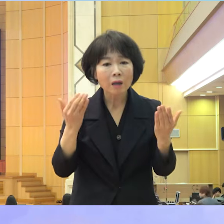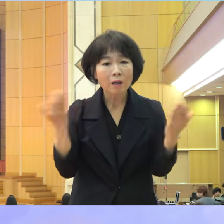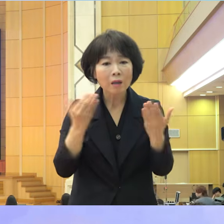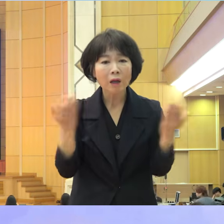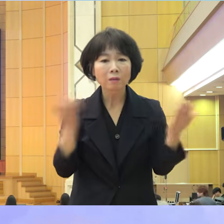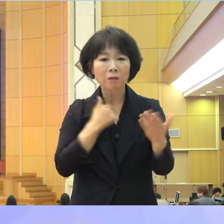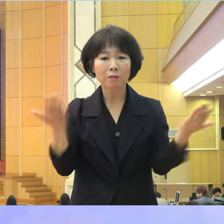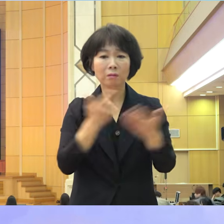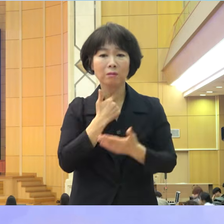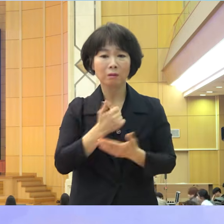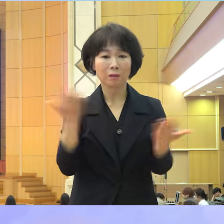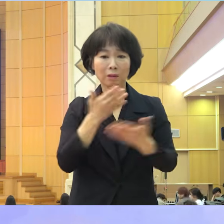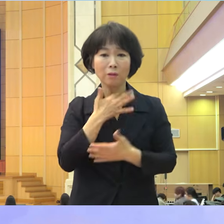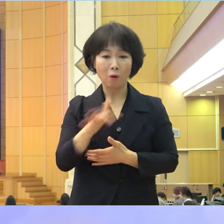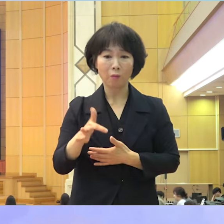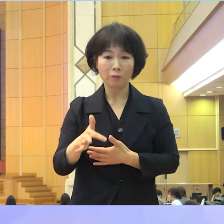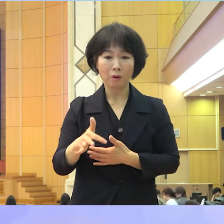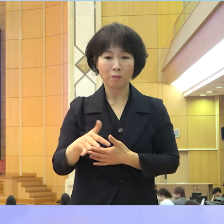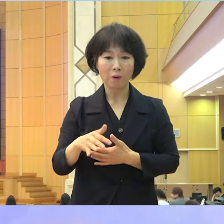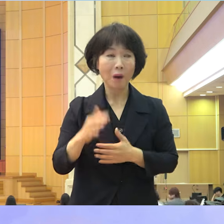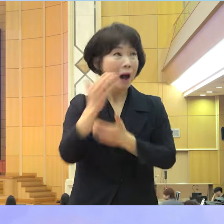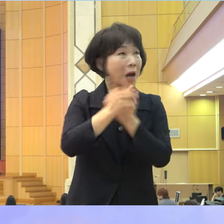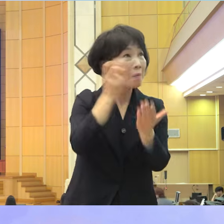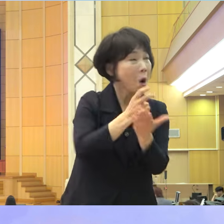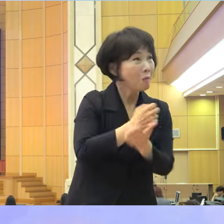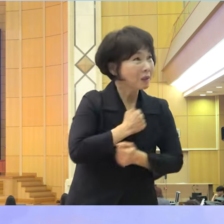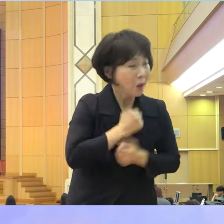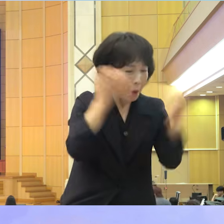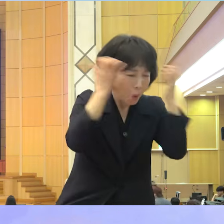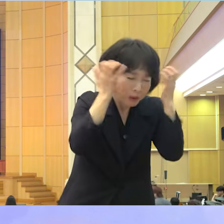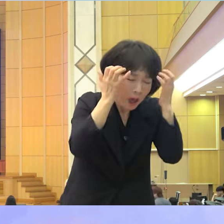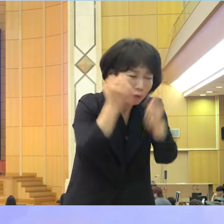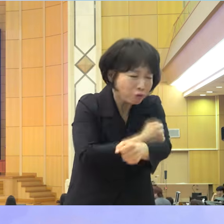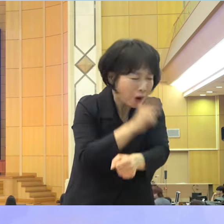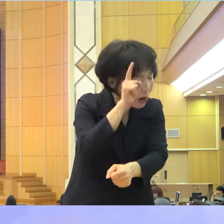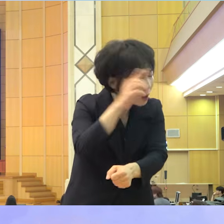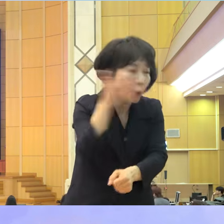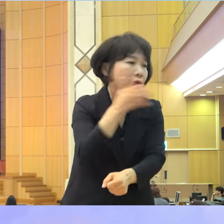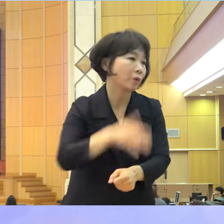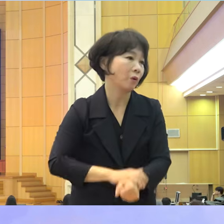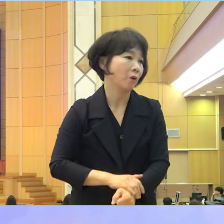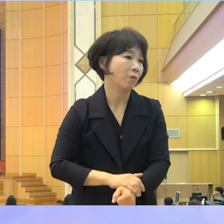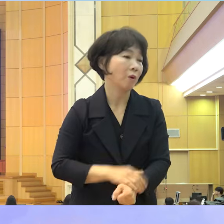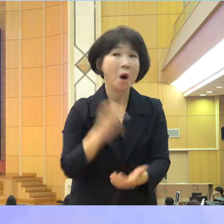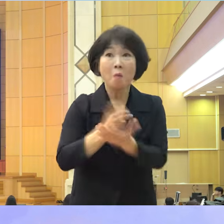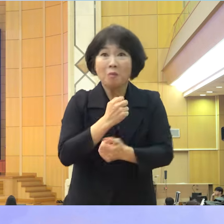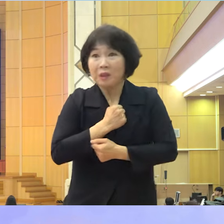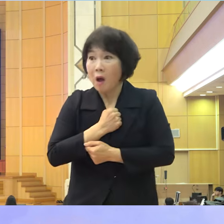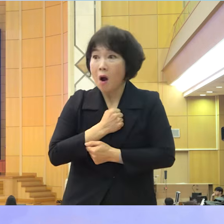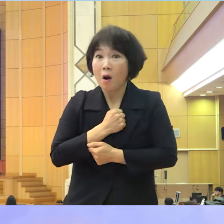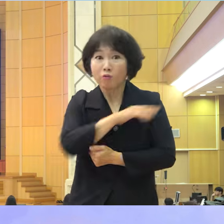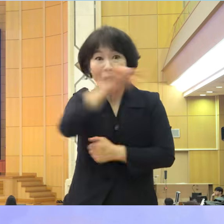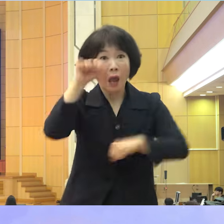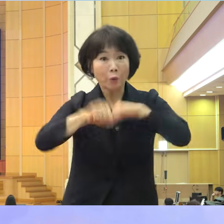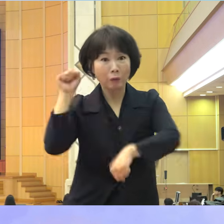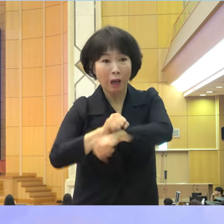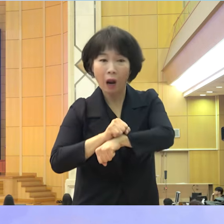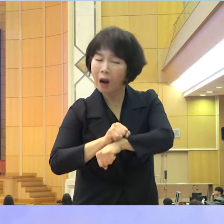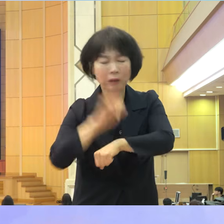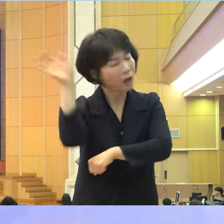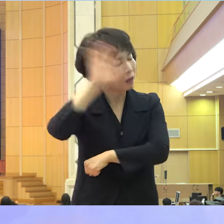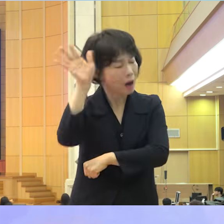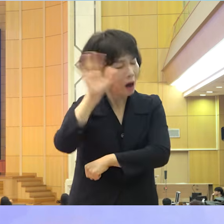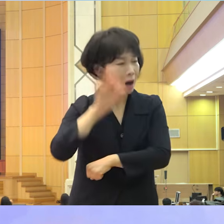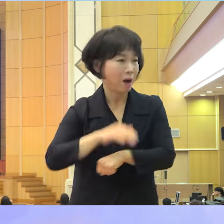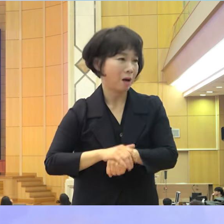지키려고 애쓰고 막 고생하고 수고하고 그런 것도 없이 이런 얘기예요. 내가 잘한 것도 없이 일한